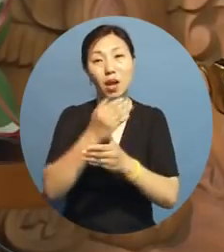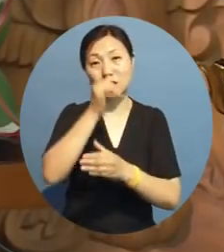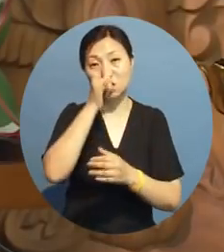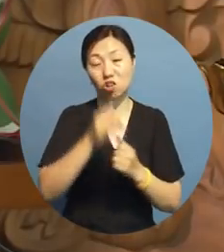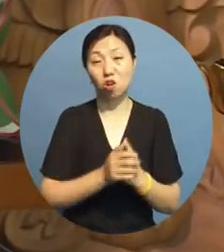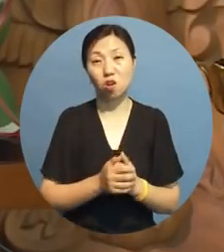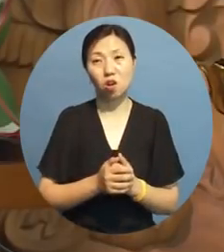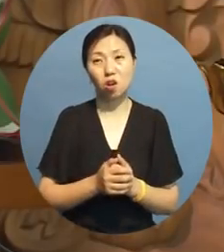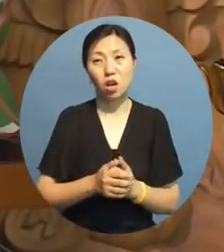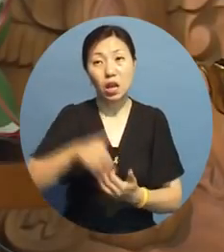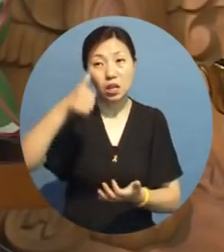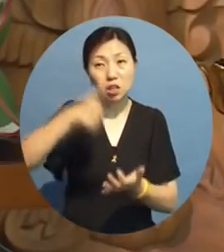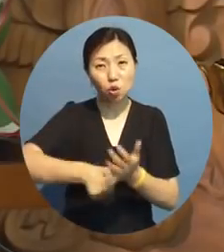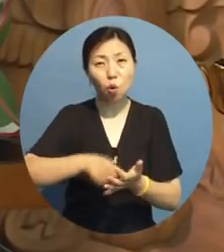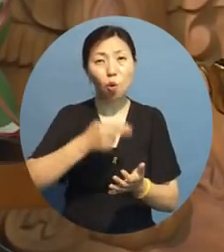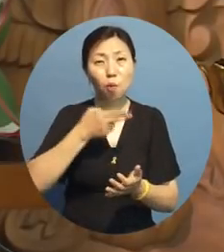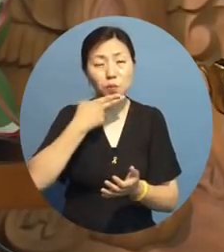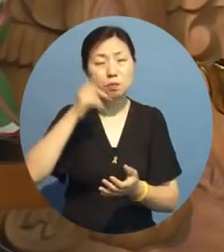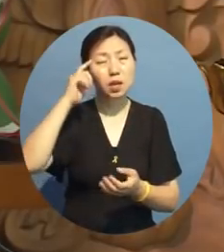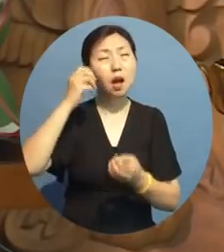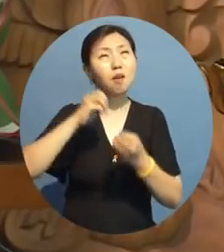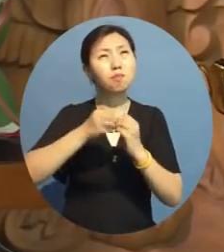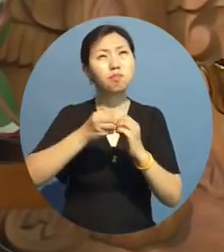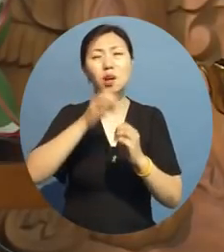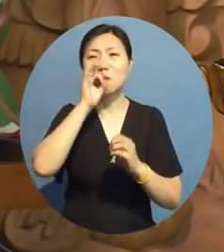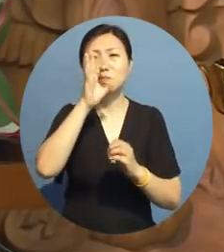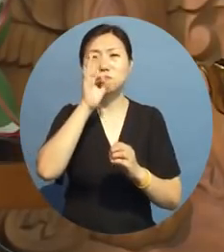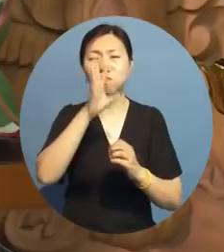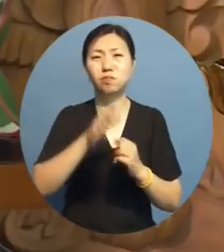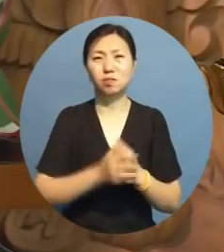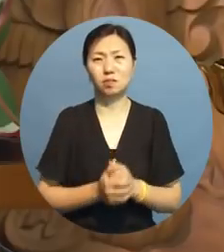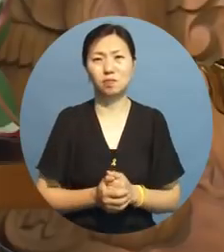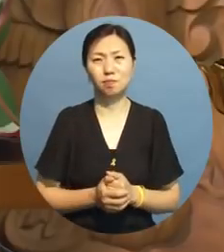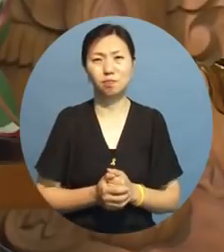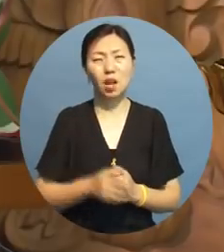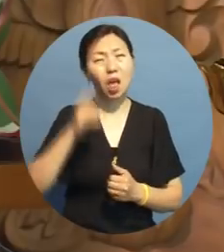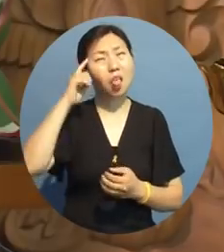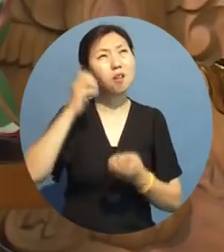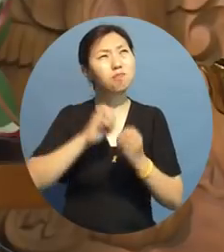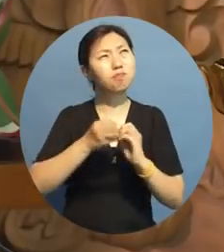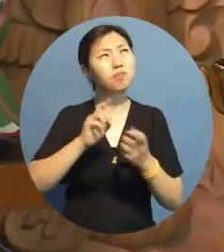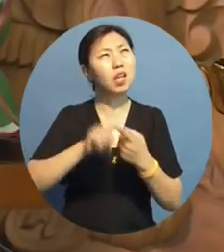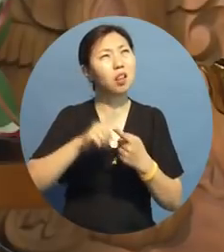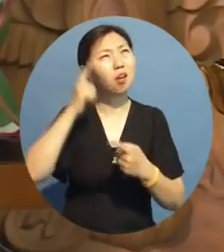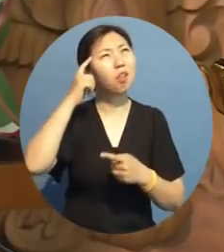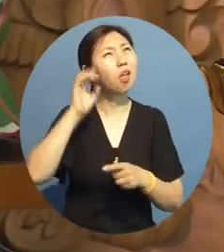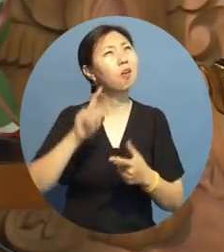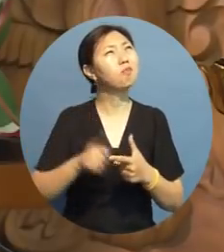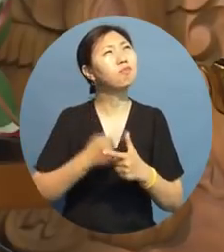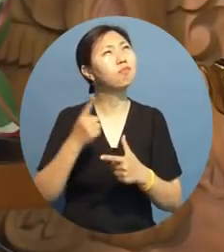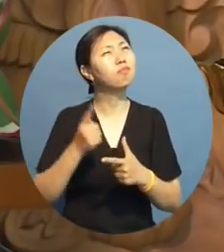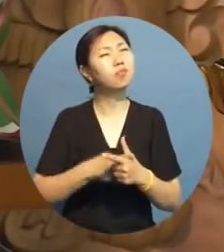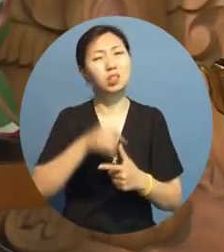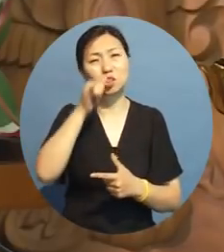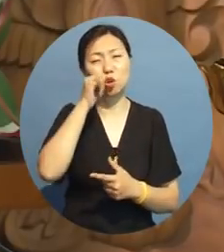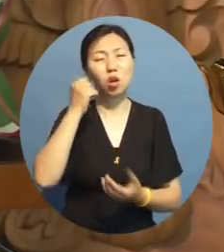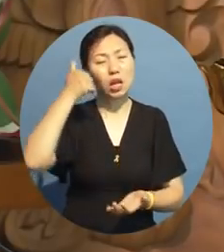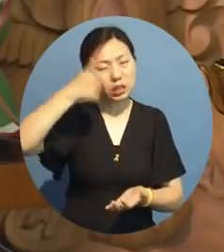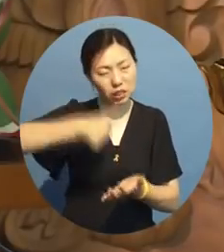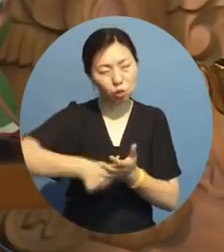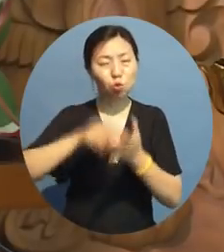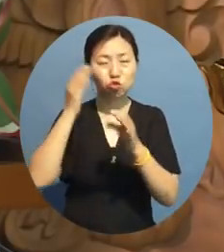기도를 안 하면 망상을 피우지도 안 해. 망상 피우는지도 몰라. 기도를 하니까 망상을 피우는